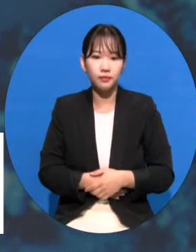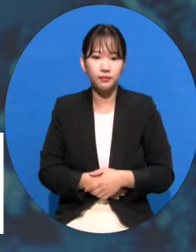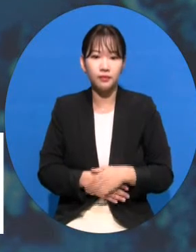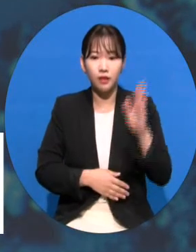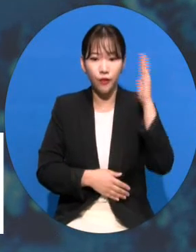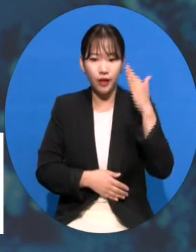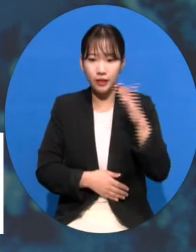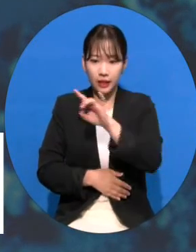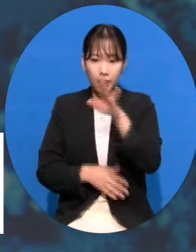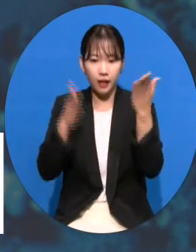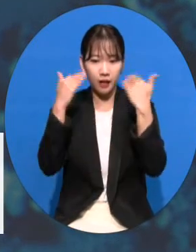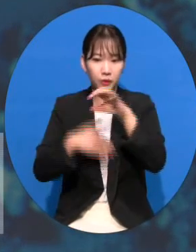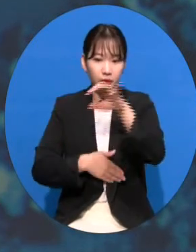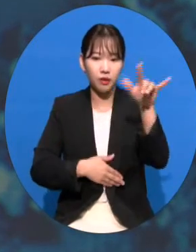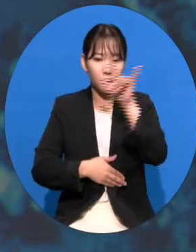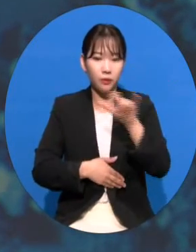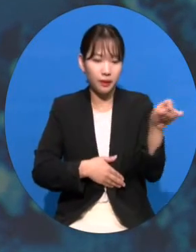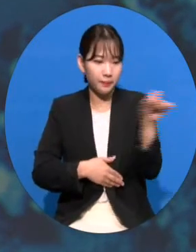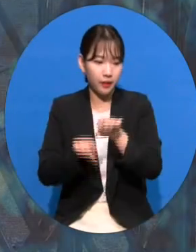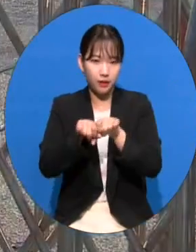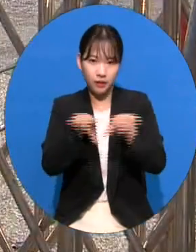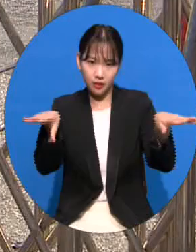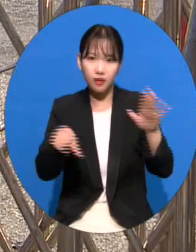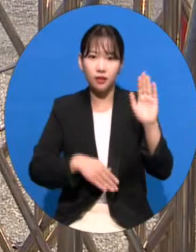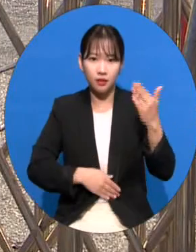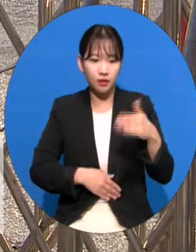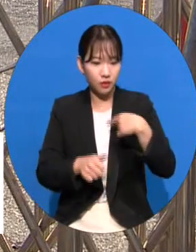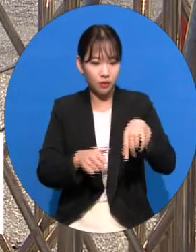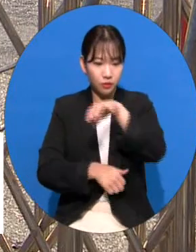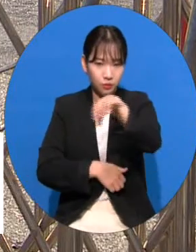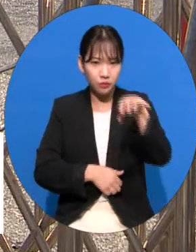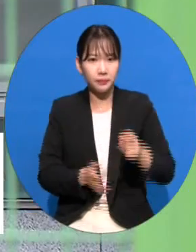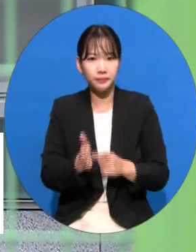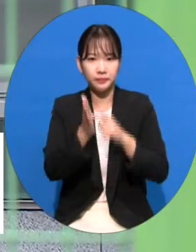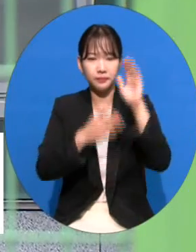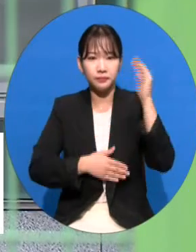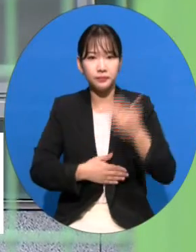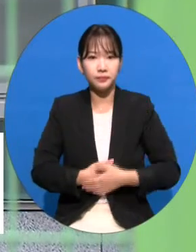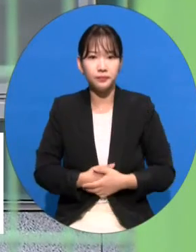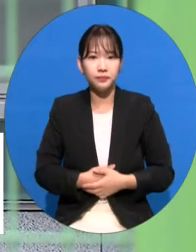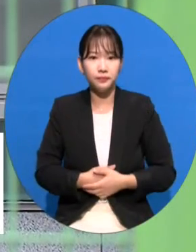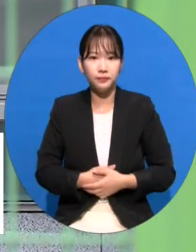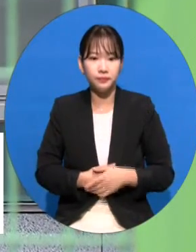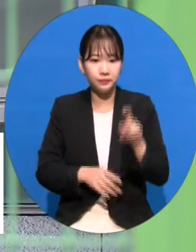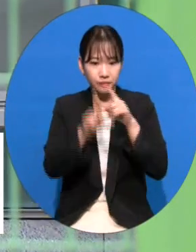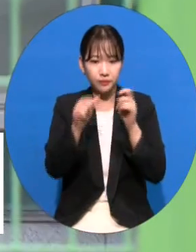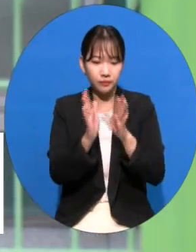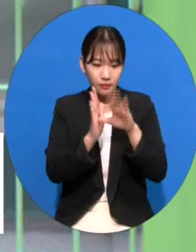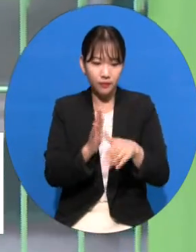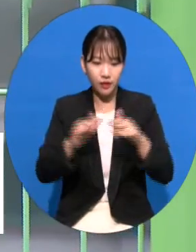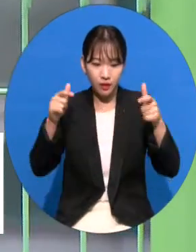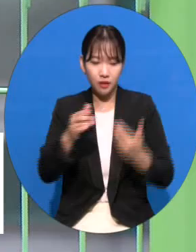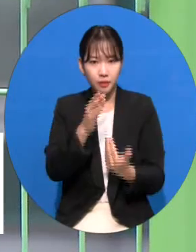최근 각급 학교를 중심으로 코로나 인구가 빠르게 확산하면서 교육 당국도 비상이 걸렸습니다 11월 들어 전남